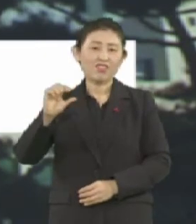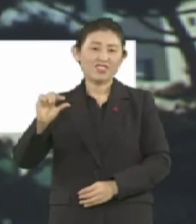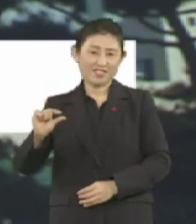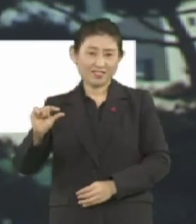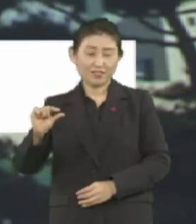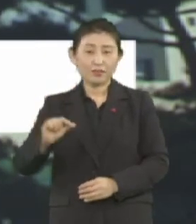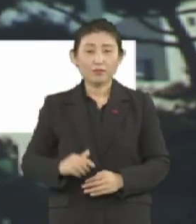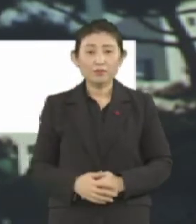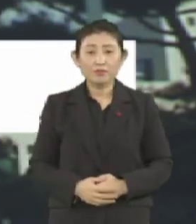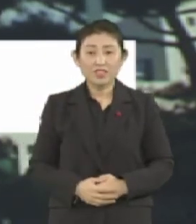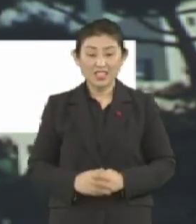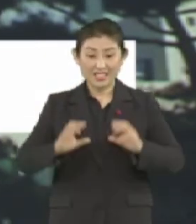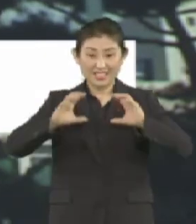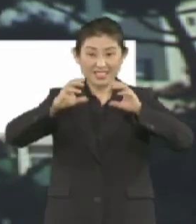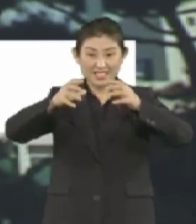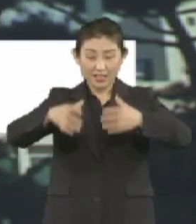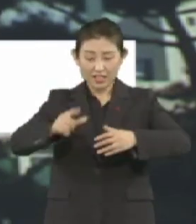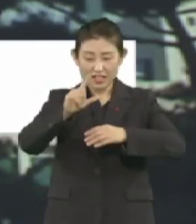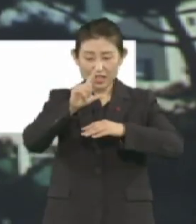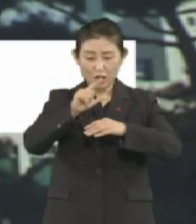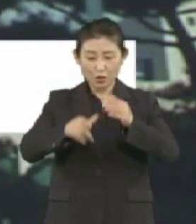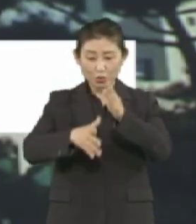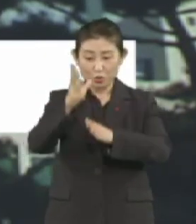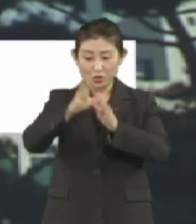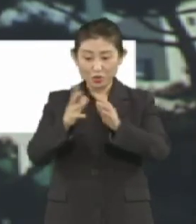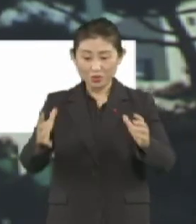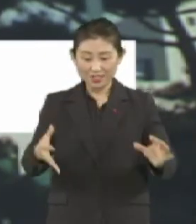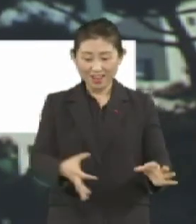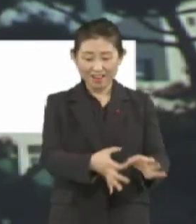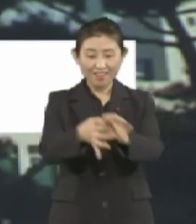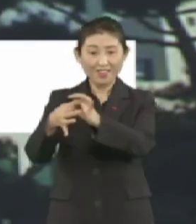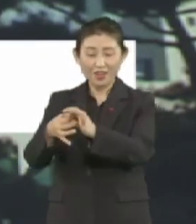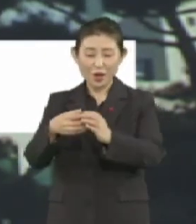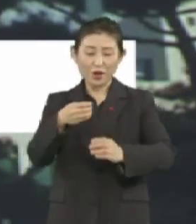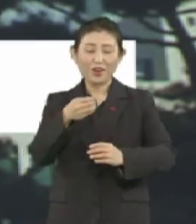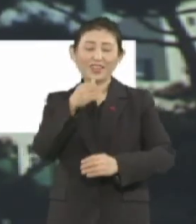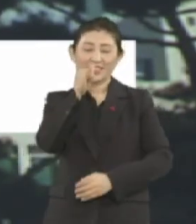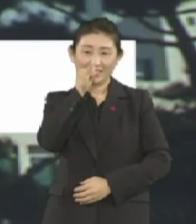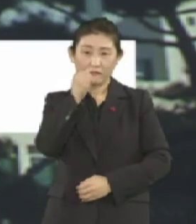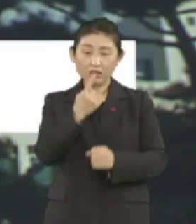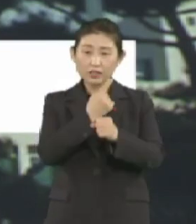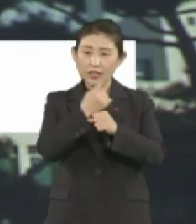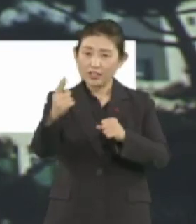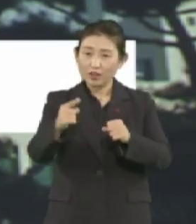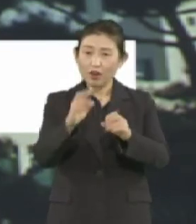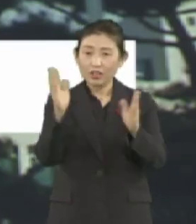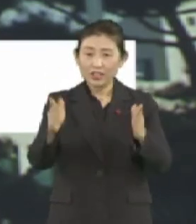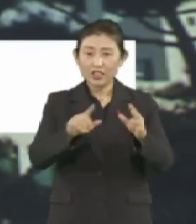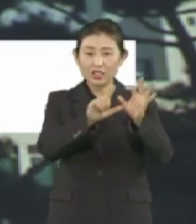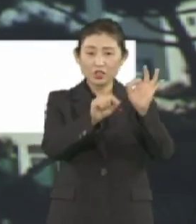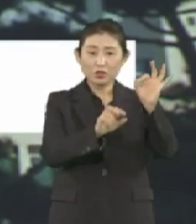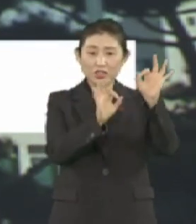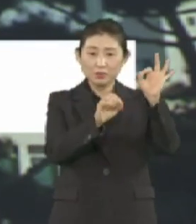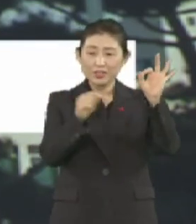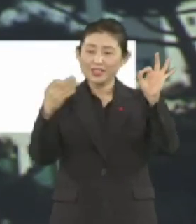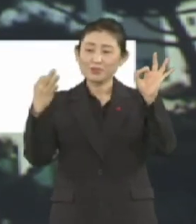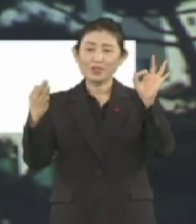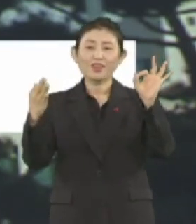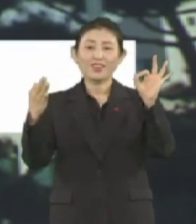있습니다. 전 세계 많은 도시들이 이곳에 가입돼 있는데요. 내년도 10월 10일부터